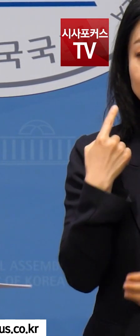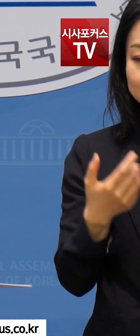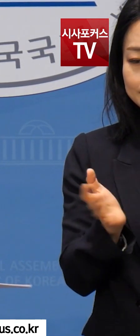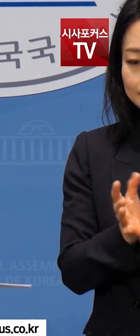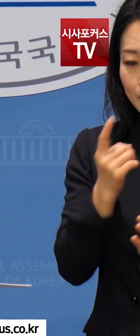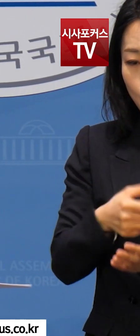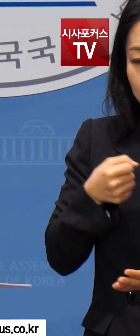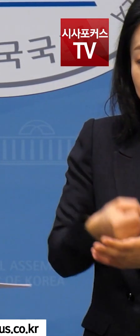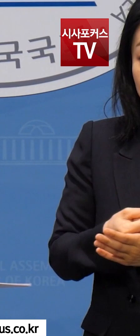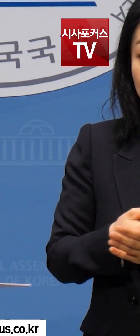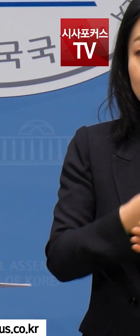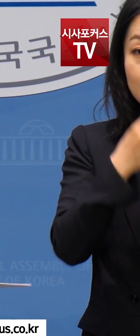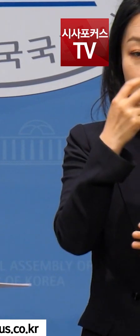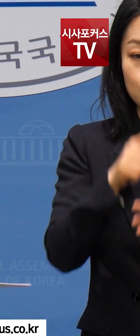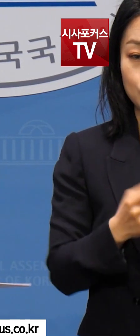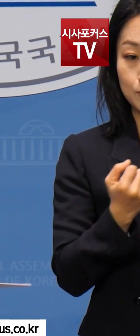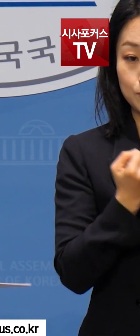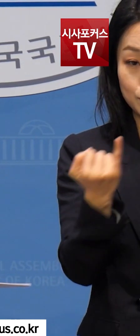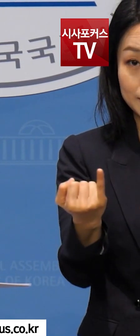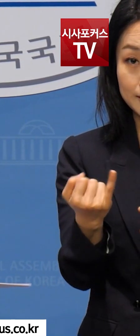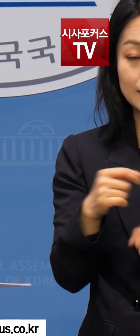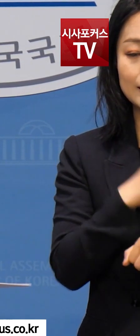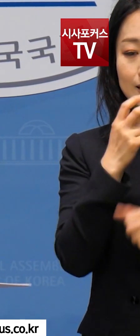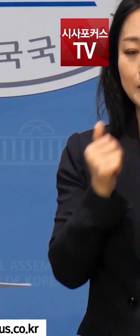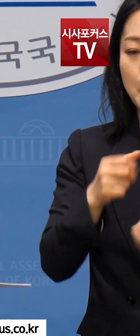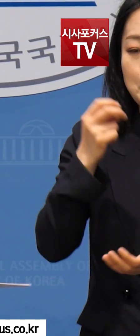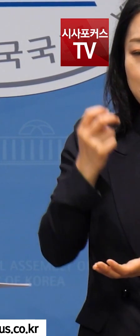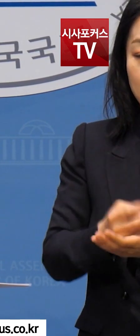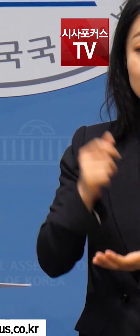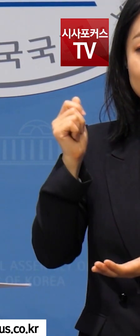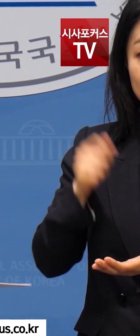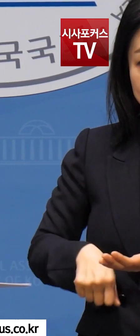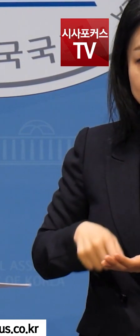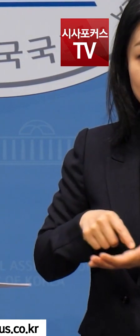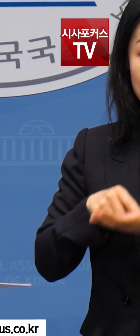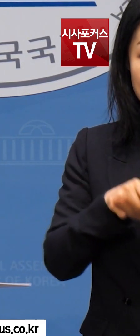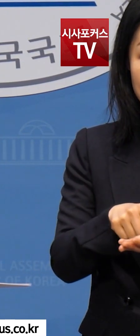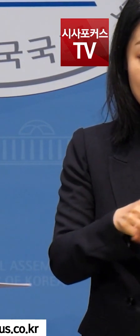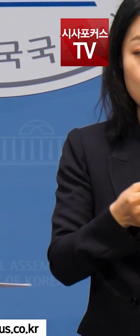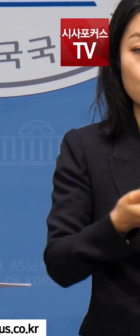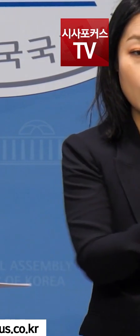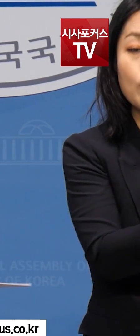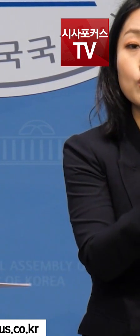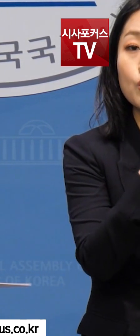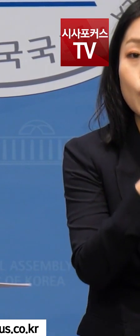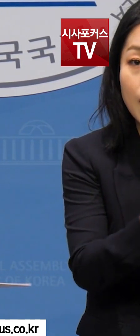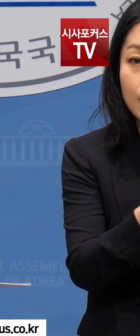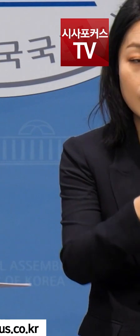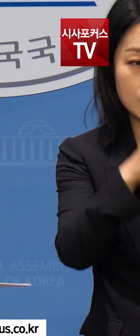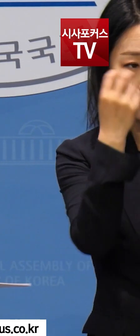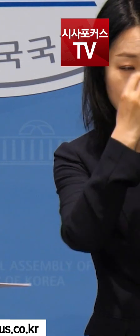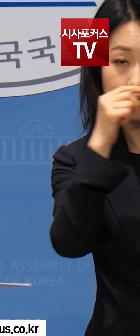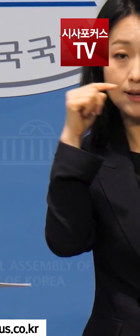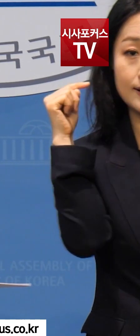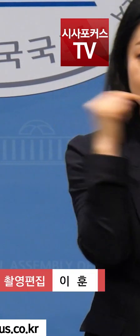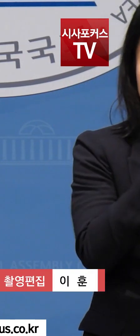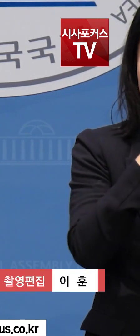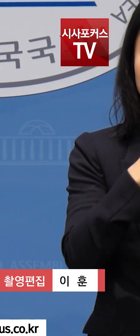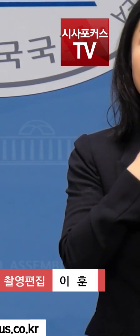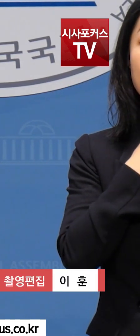발휘한 김건희 여사 특검법을 조속히 처리해 대통령 배우자의 뇌물 수수에 에 대한 준엄한 책임을